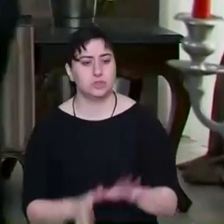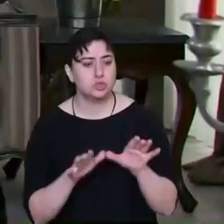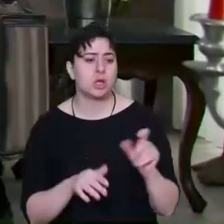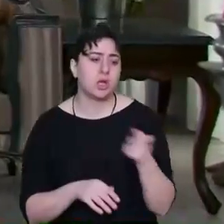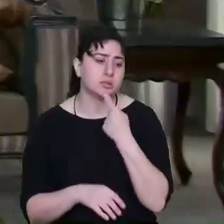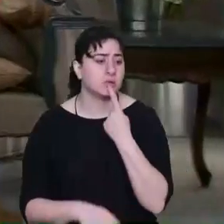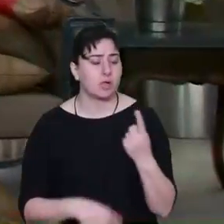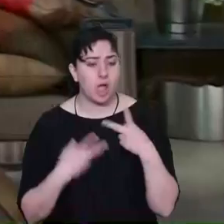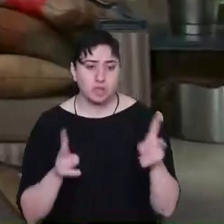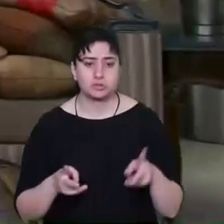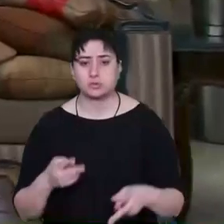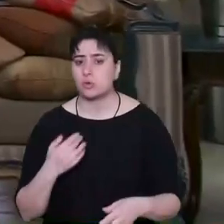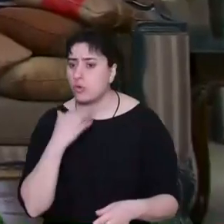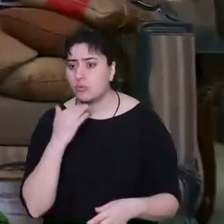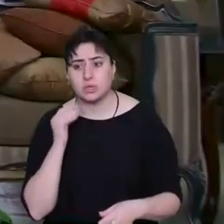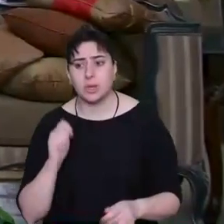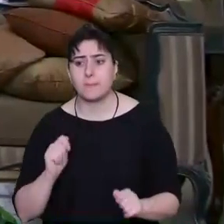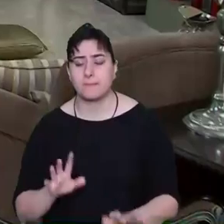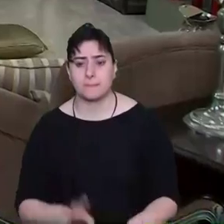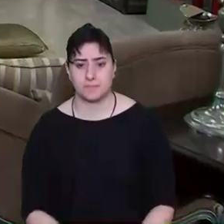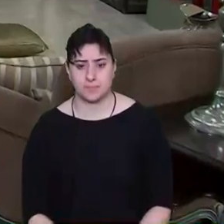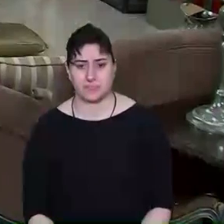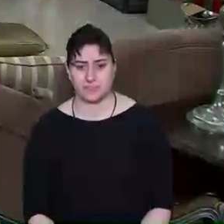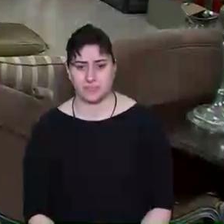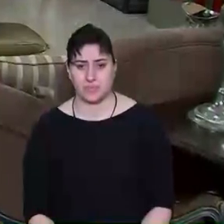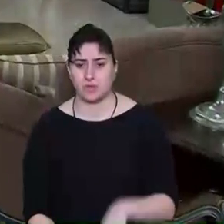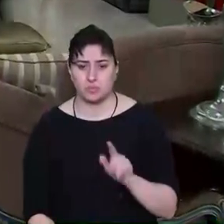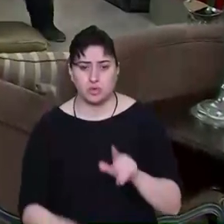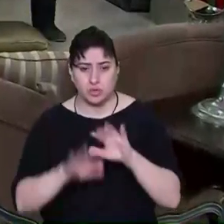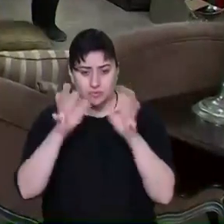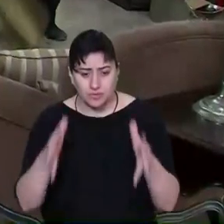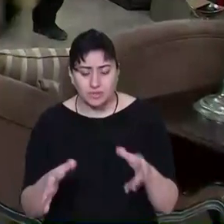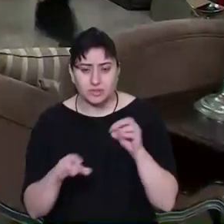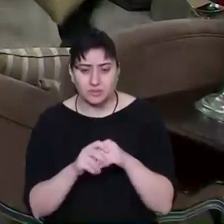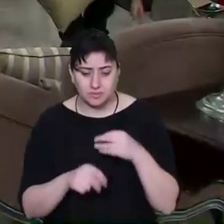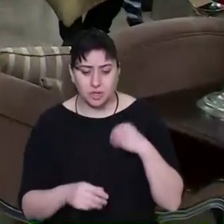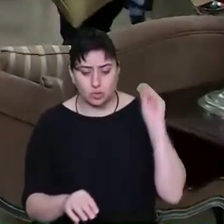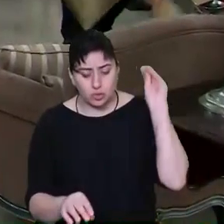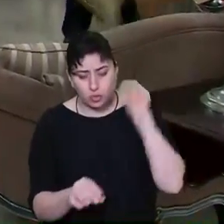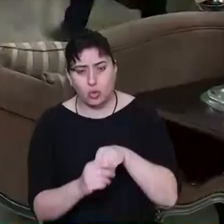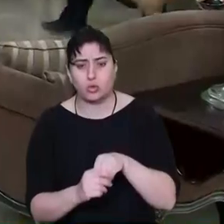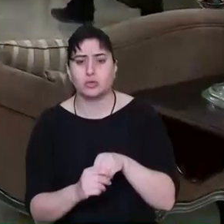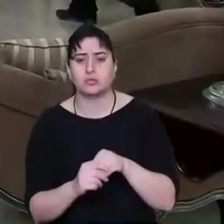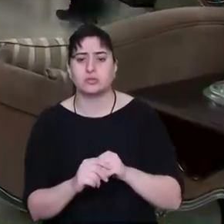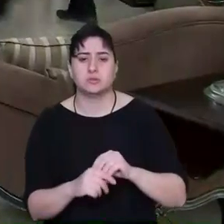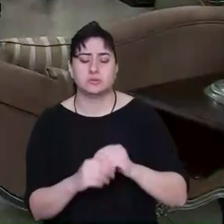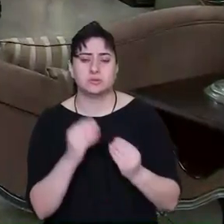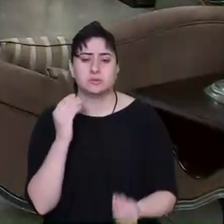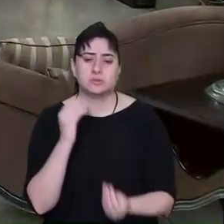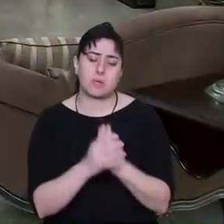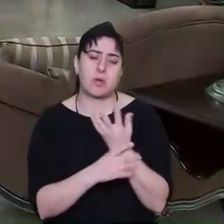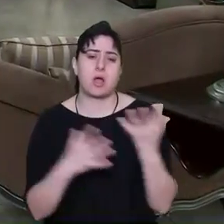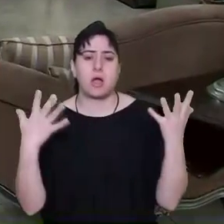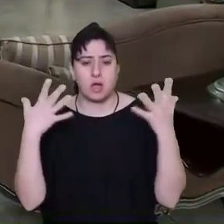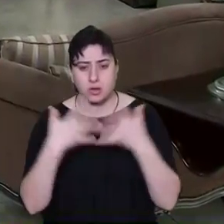kaçtığını. Nasıl söylerim? Nasıl söylerim oğlum? Vallahi şu kafesin içine beni kor, biliyor musun? Sabahtan